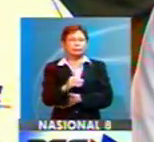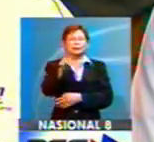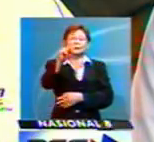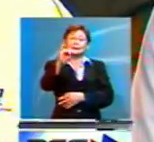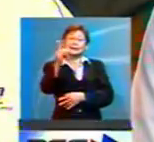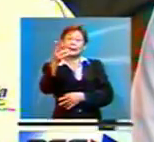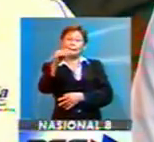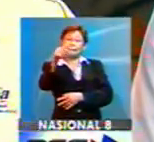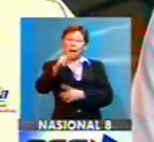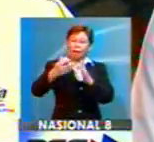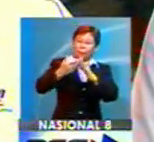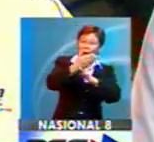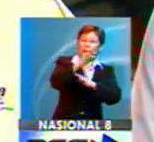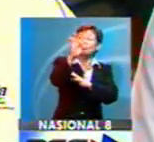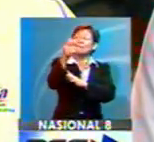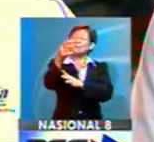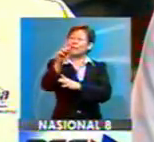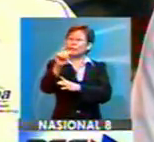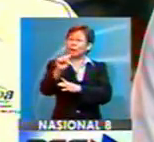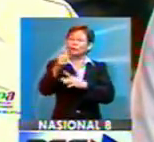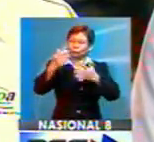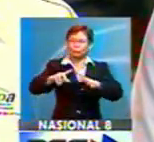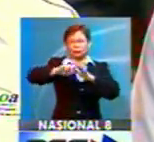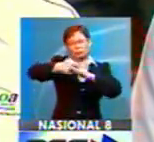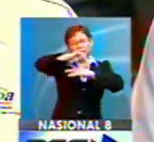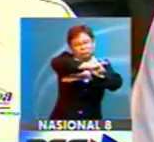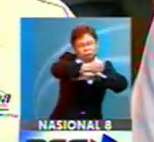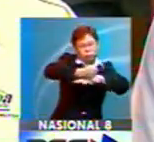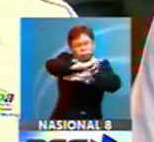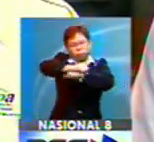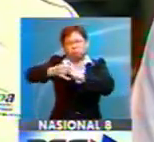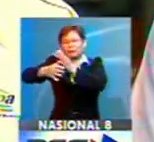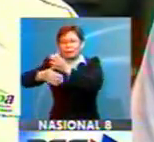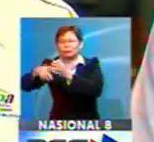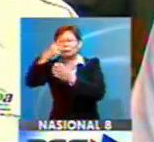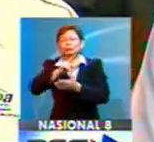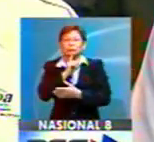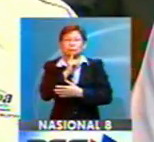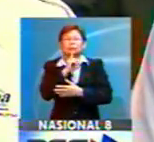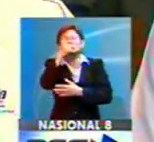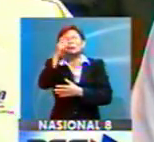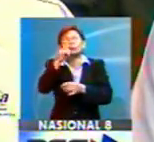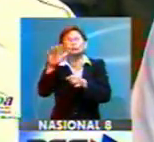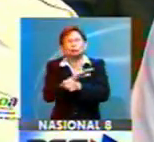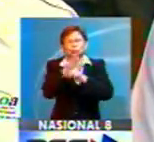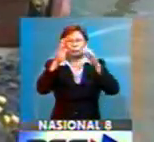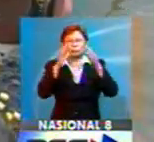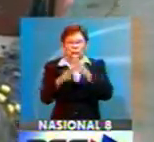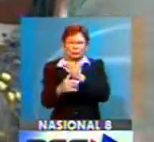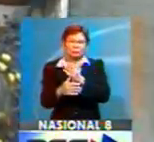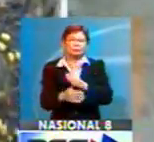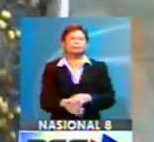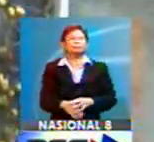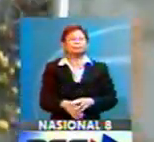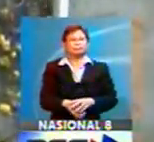nikmat melalui Fama pun mula mengimport ikan-ikan ini bagi memastikan bekalan tidak berkurangan.